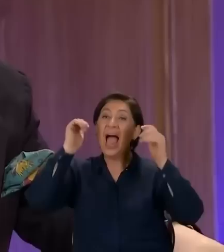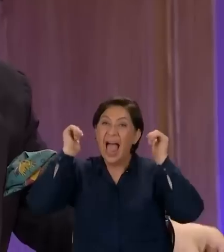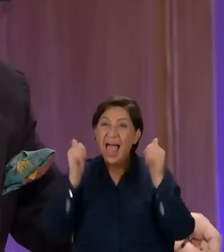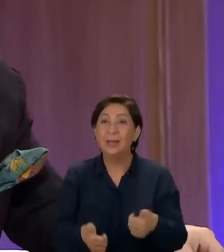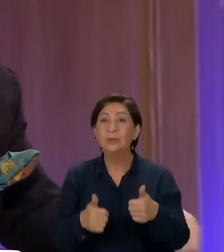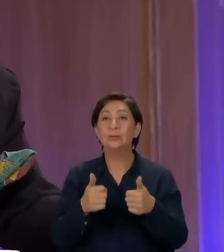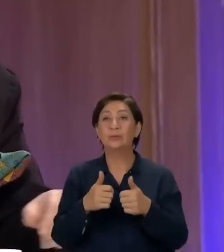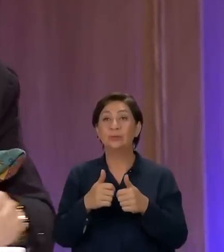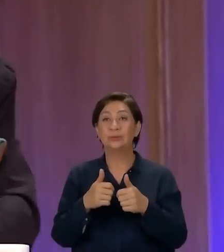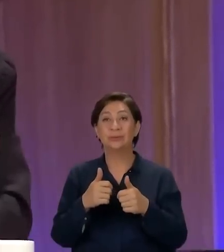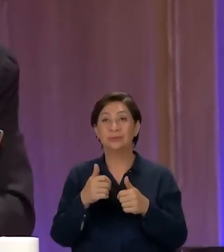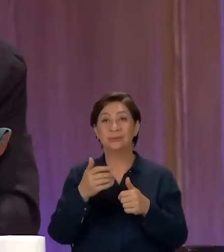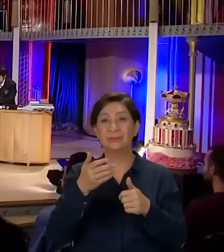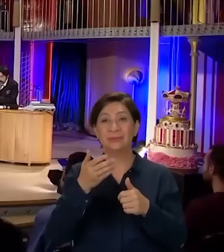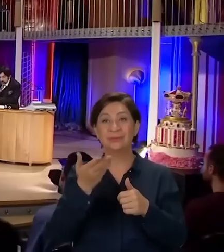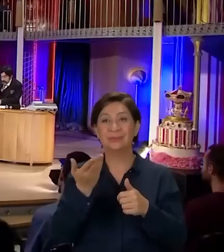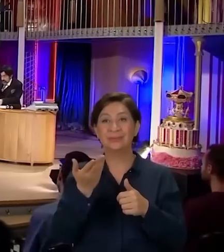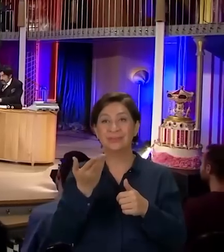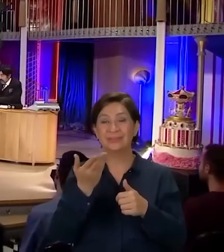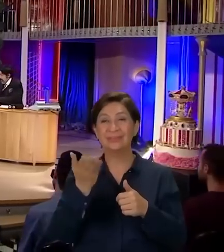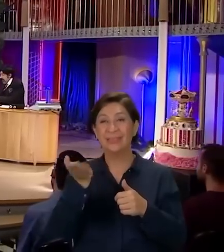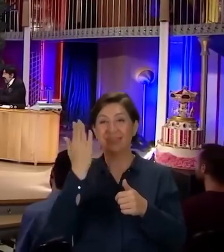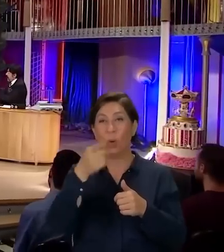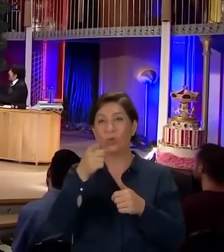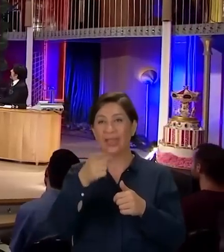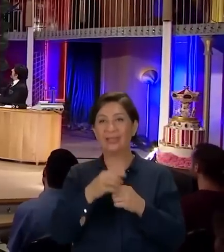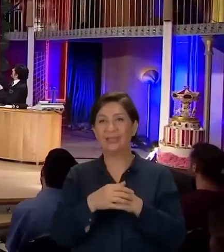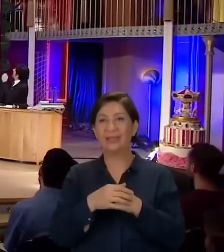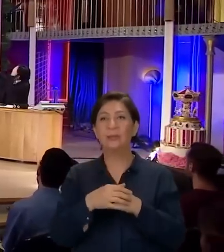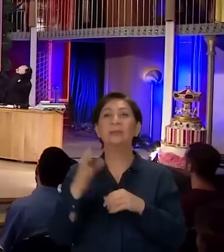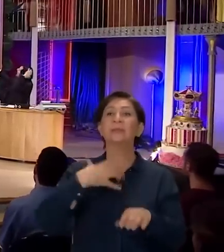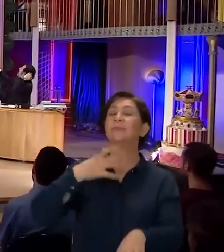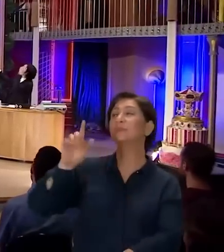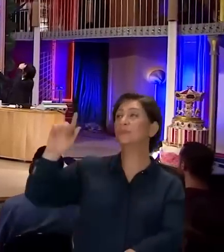şeyden, ne o? Neyse işte, böyle...